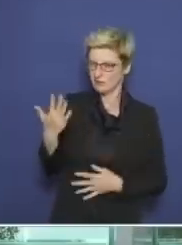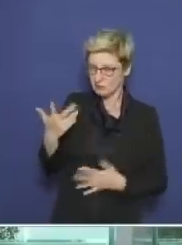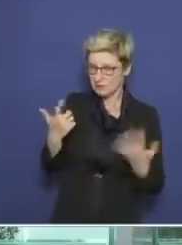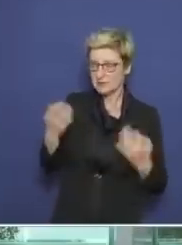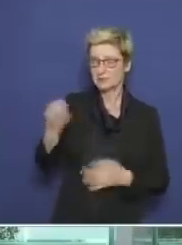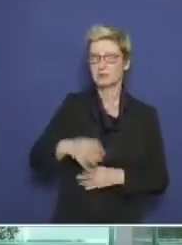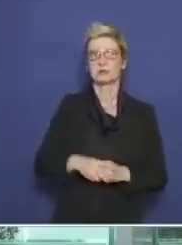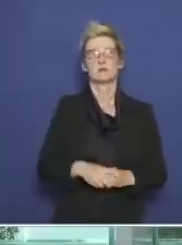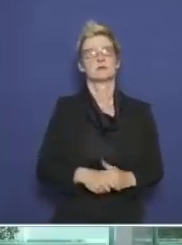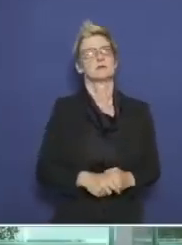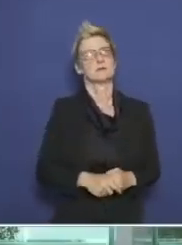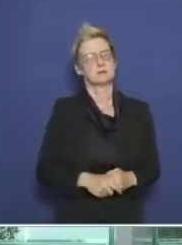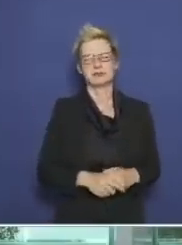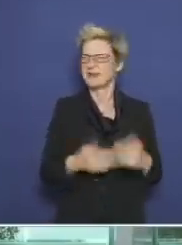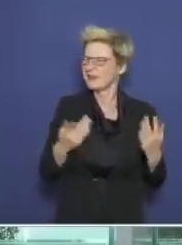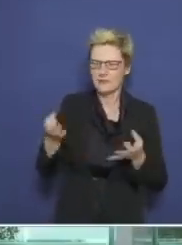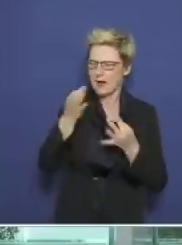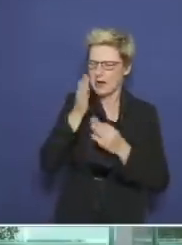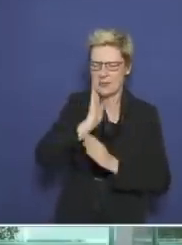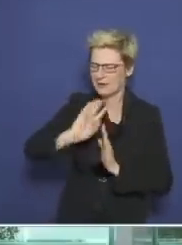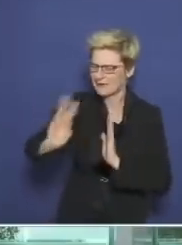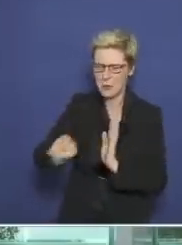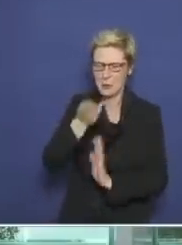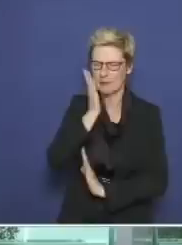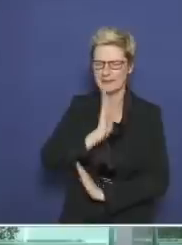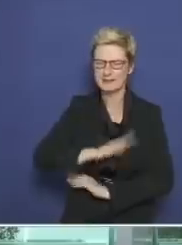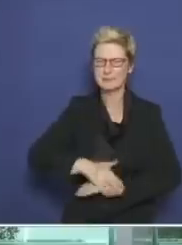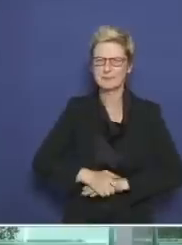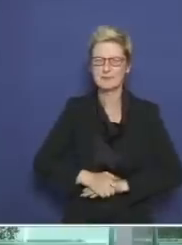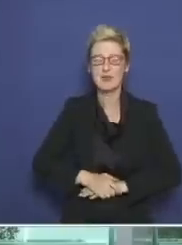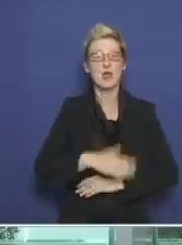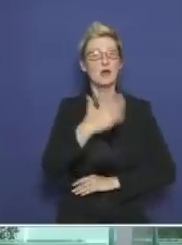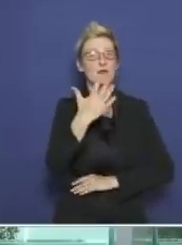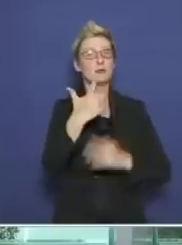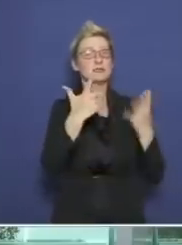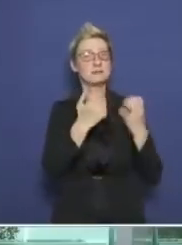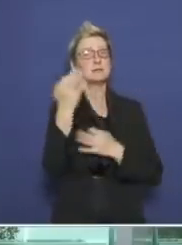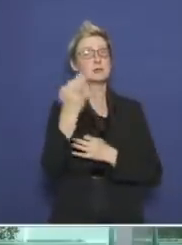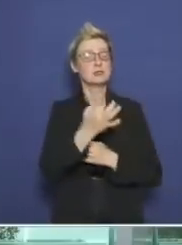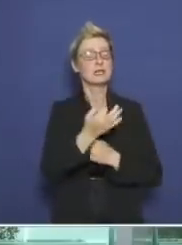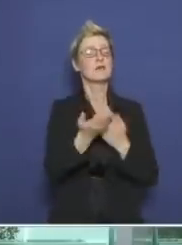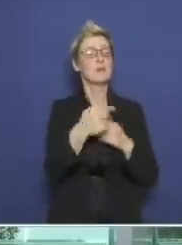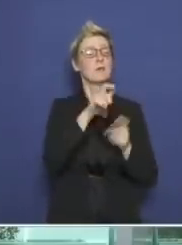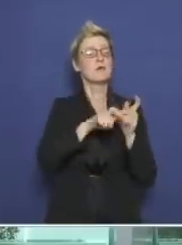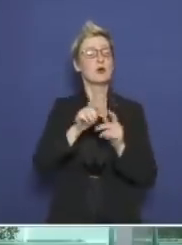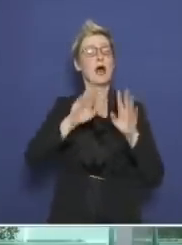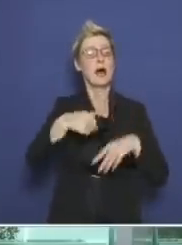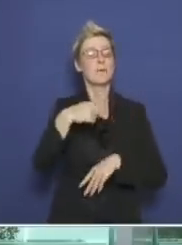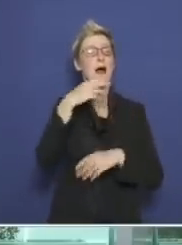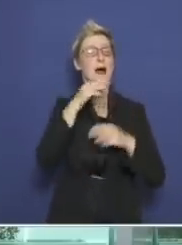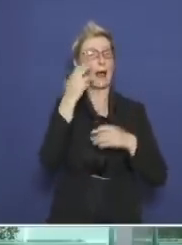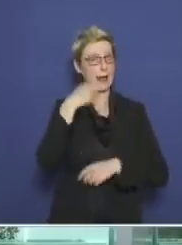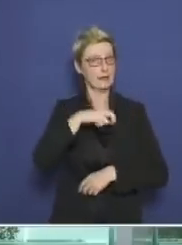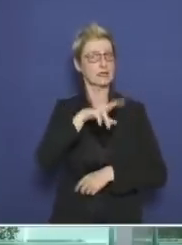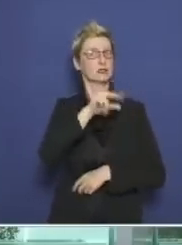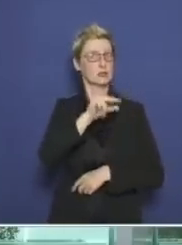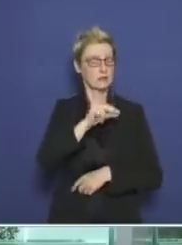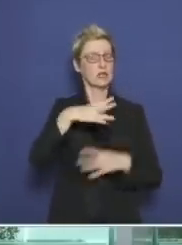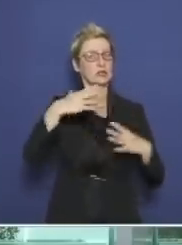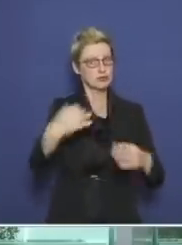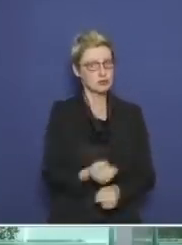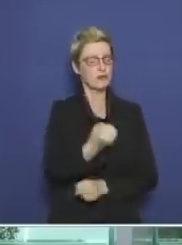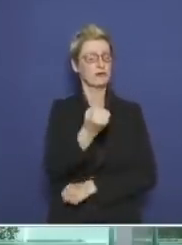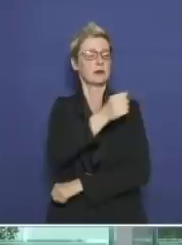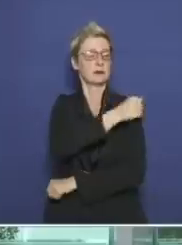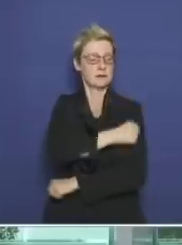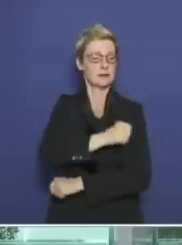75%? Was war die Frage genau nochmal? Für 75% der Bevölkerung ab 12 Jahre bis in die zweite Julihälfte ist